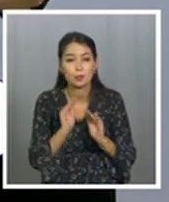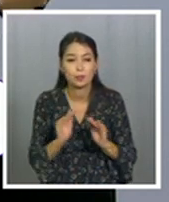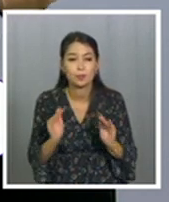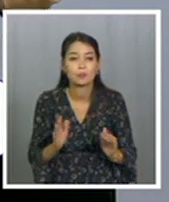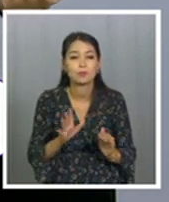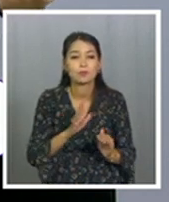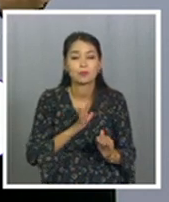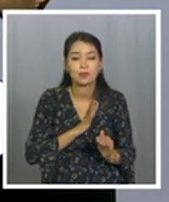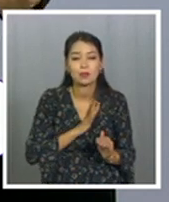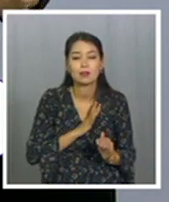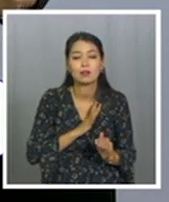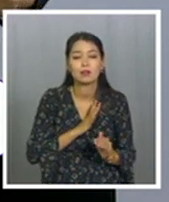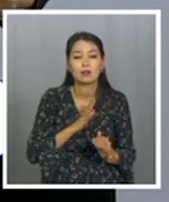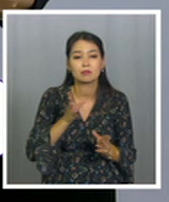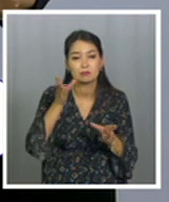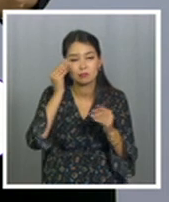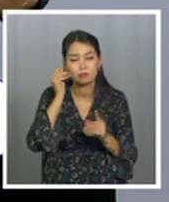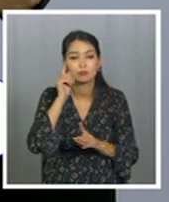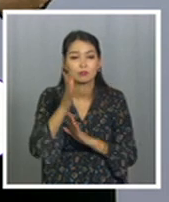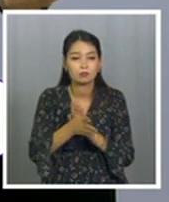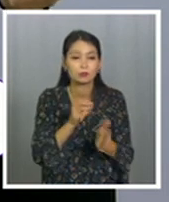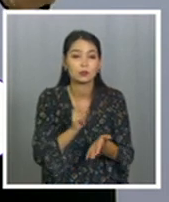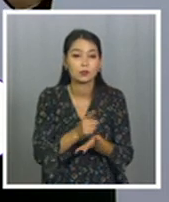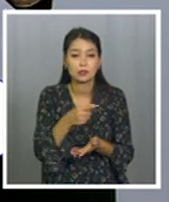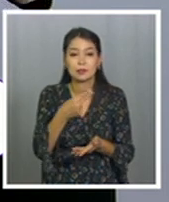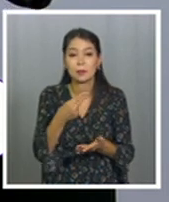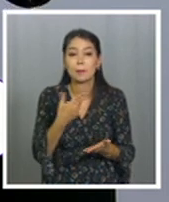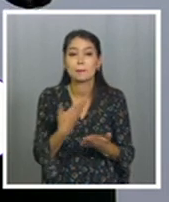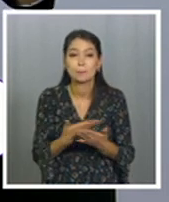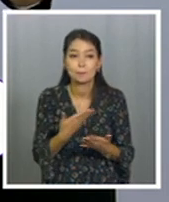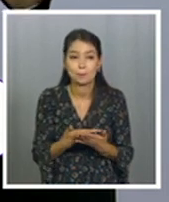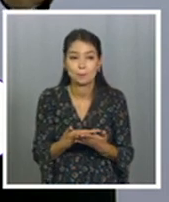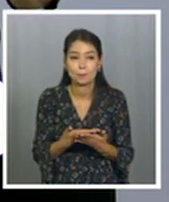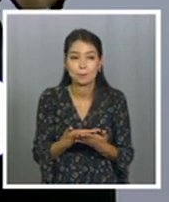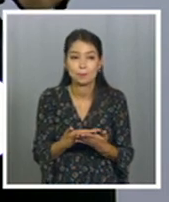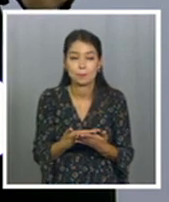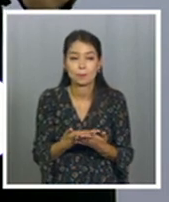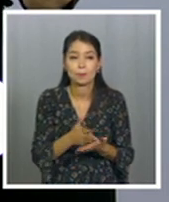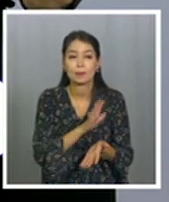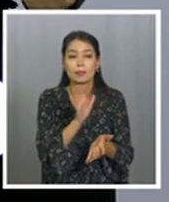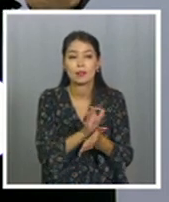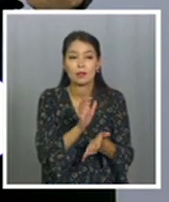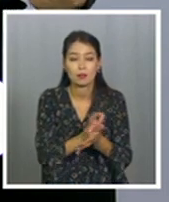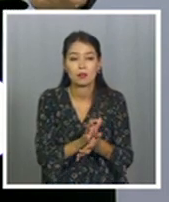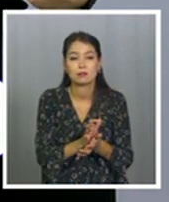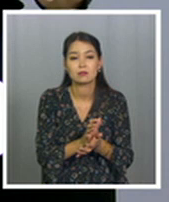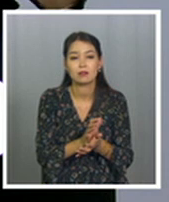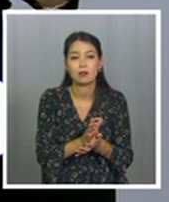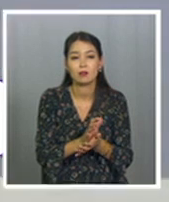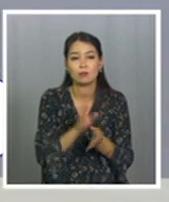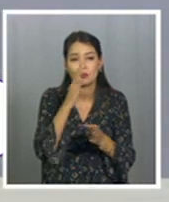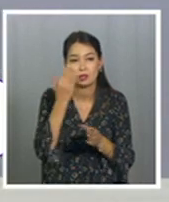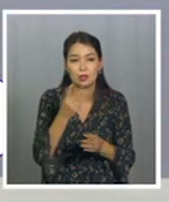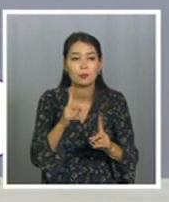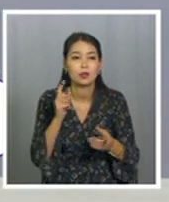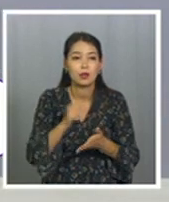осы тақырыпты терең түсіну үшін қажет болады. Мысалы, ластаушы заттар туралы айтатын болсақ, не себепті